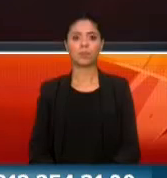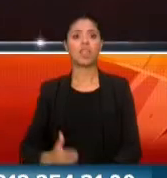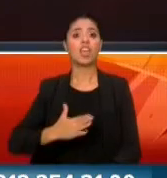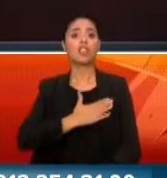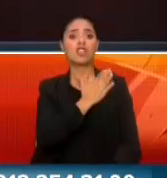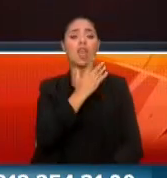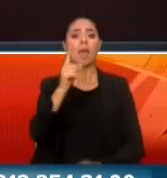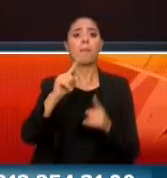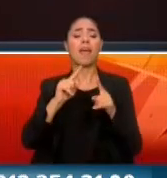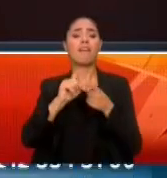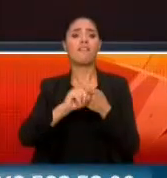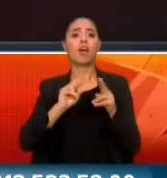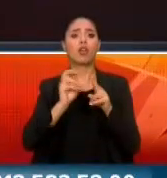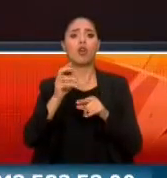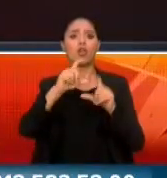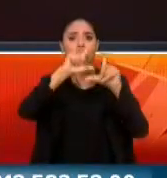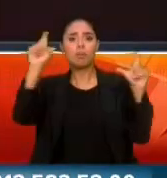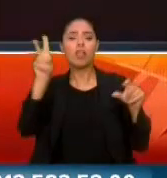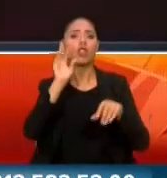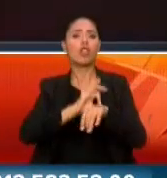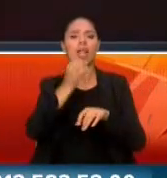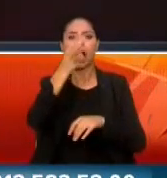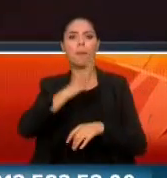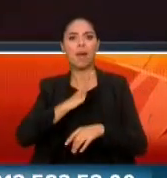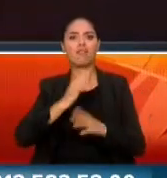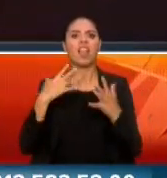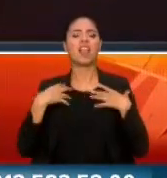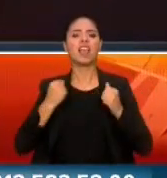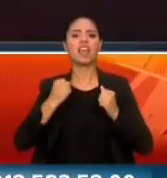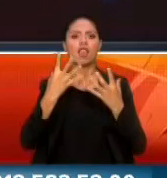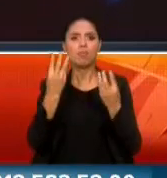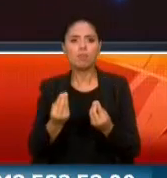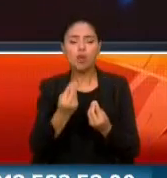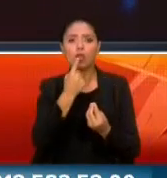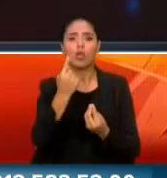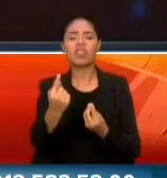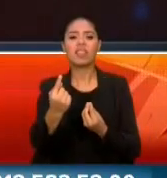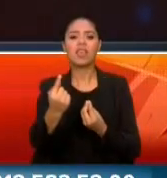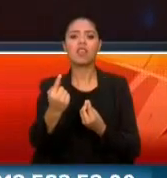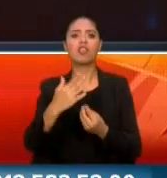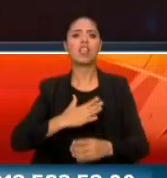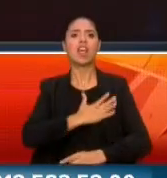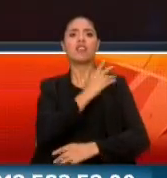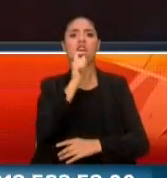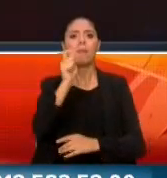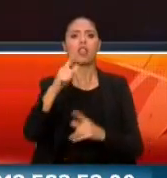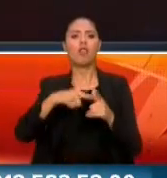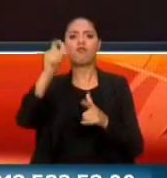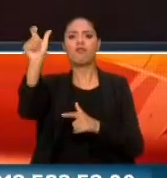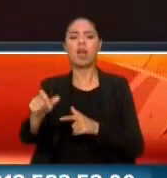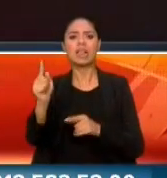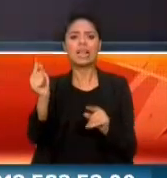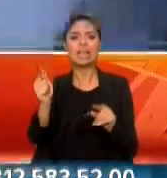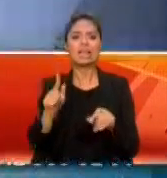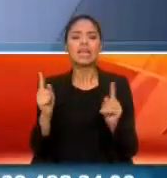bu TP ve coronavirüs başlıklı bir son dakika haberi paylaşalım Geçmiş olsun diyeceğiz CHP parti sözcüsü Faik